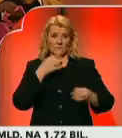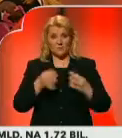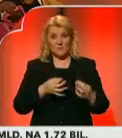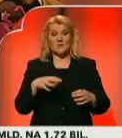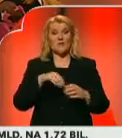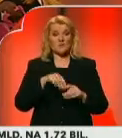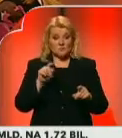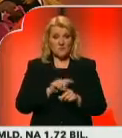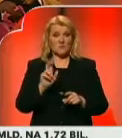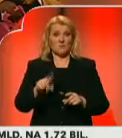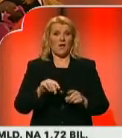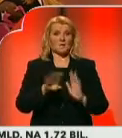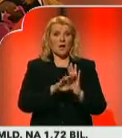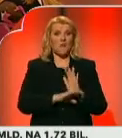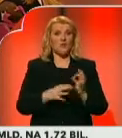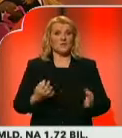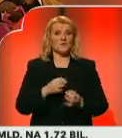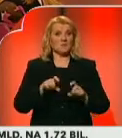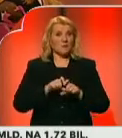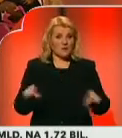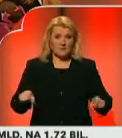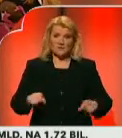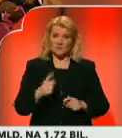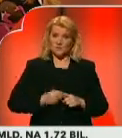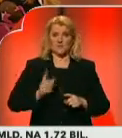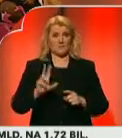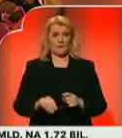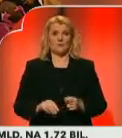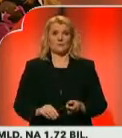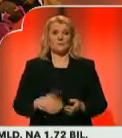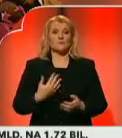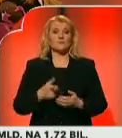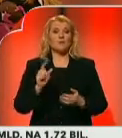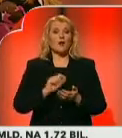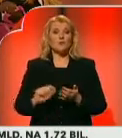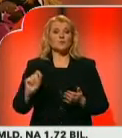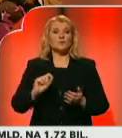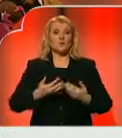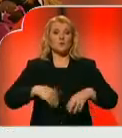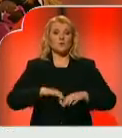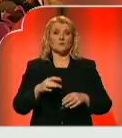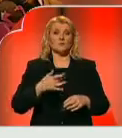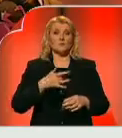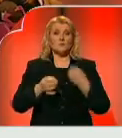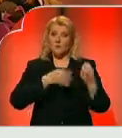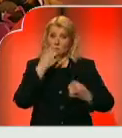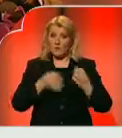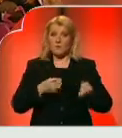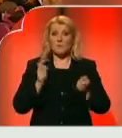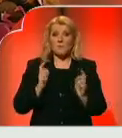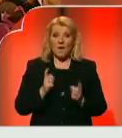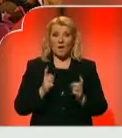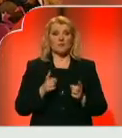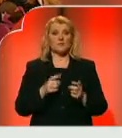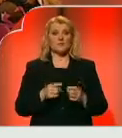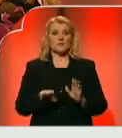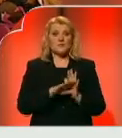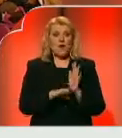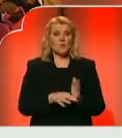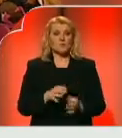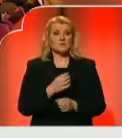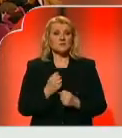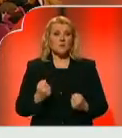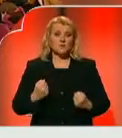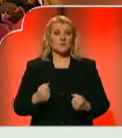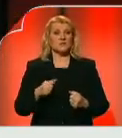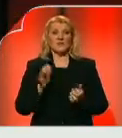zákonem o bankách. To jestli z formálních důvodů Úřad pro ochranu osobních údajů říká, že má být zákonné zmocnění a nestačí